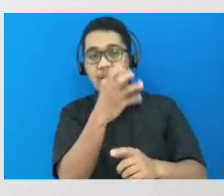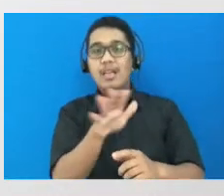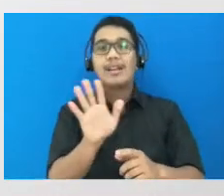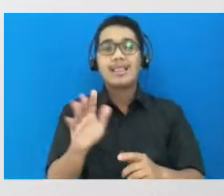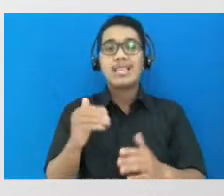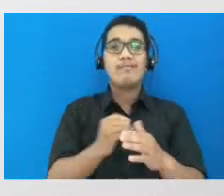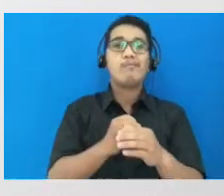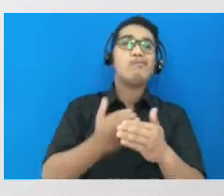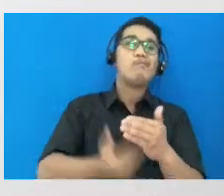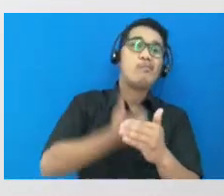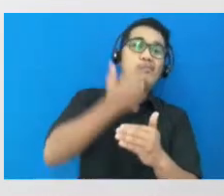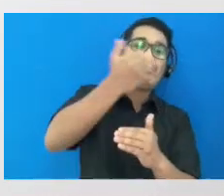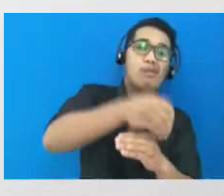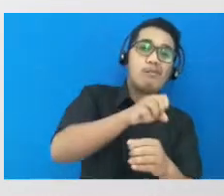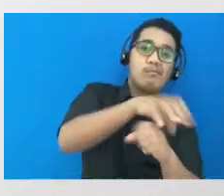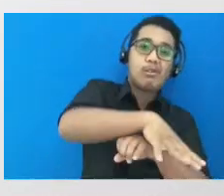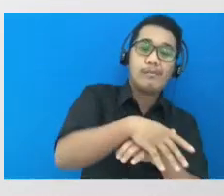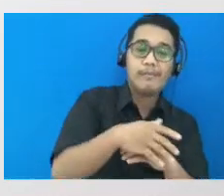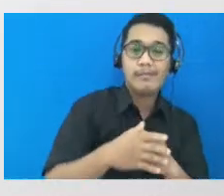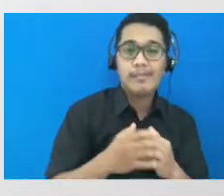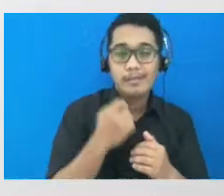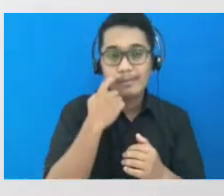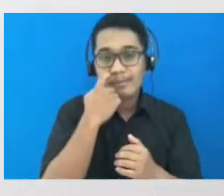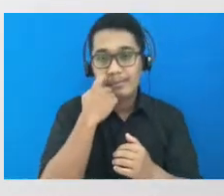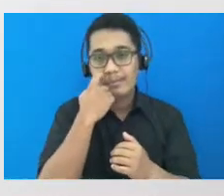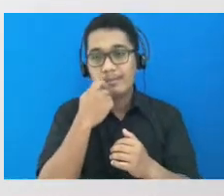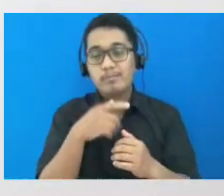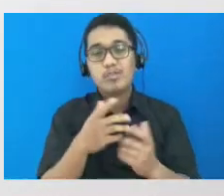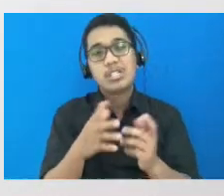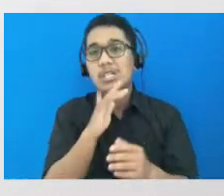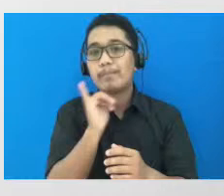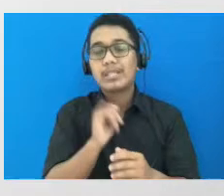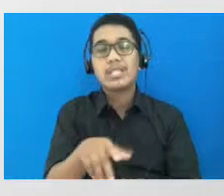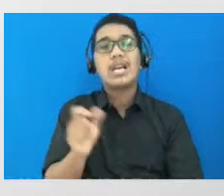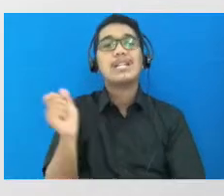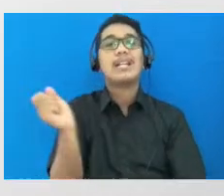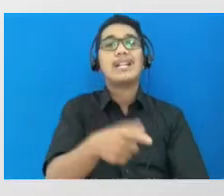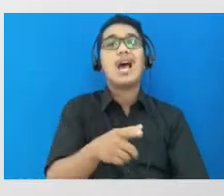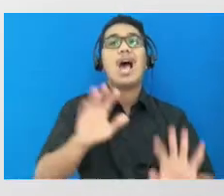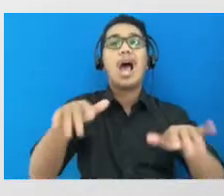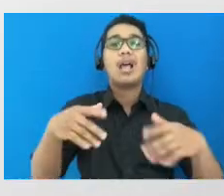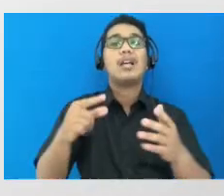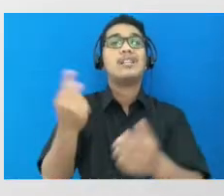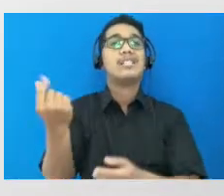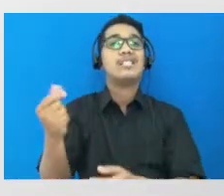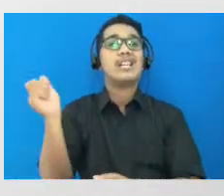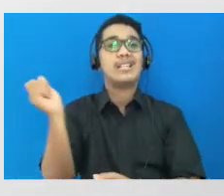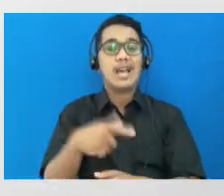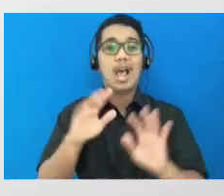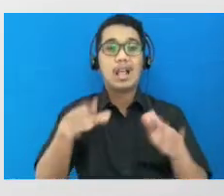konsekuensi dalam hal ini berupa denda dan juga berupa penalti yang